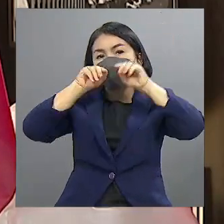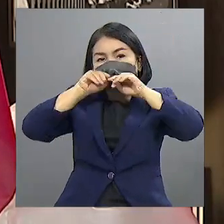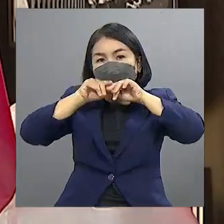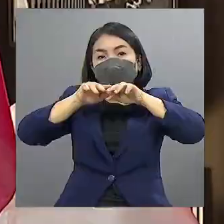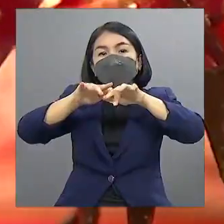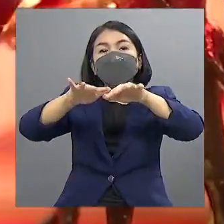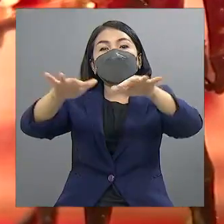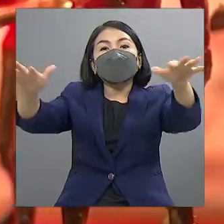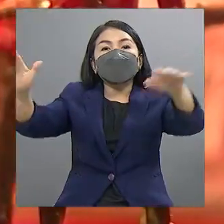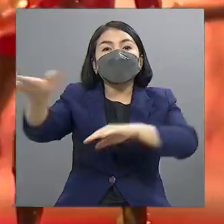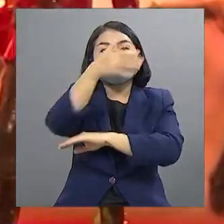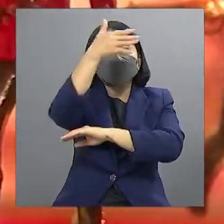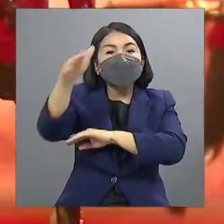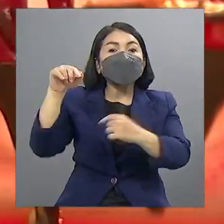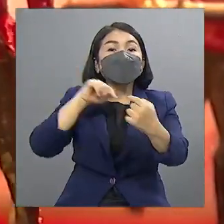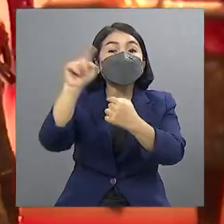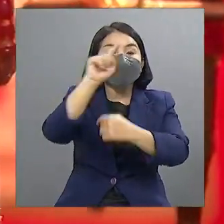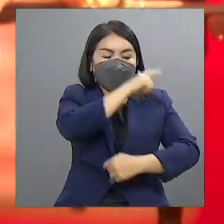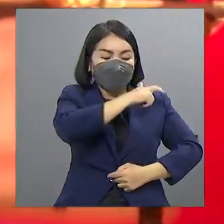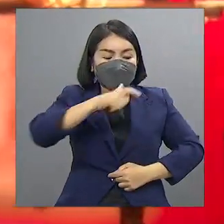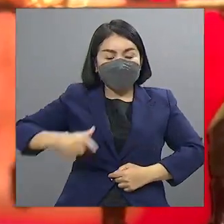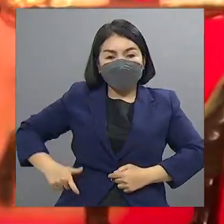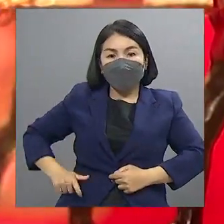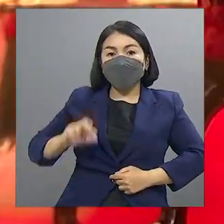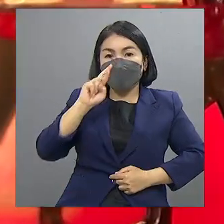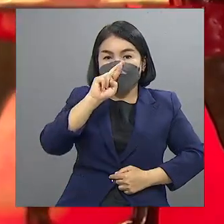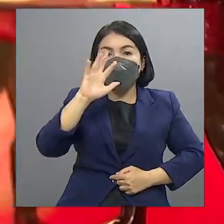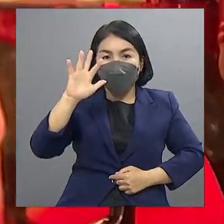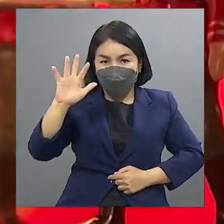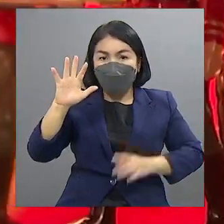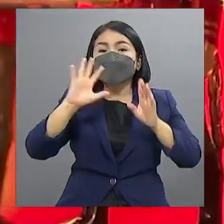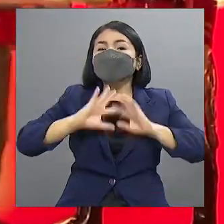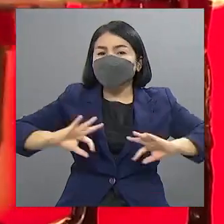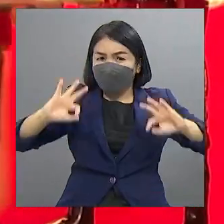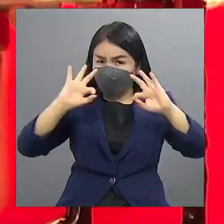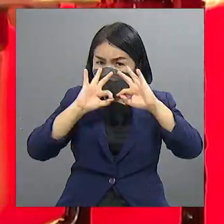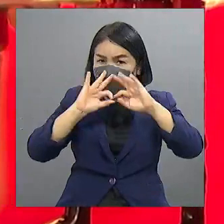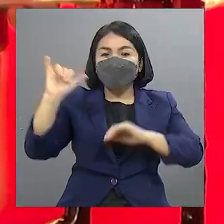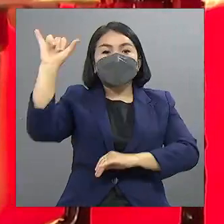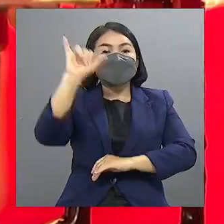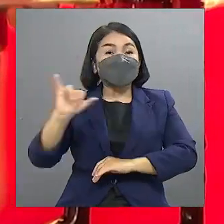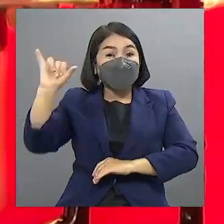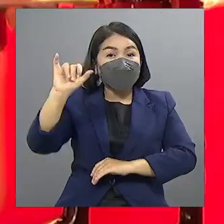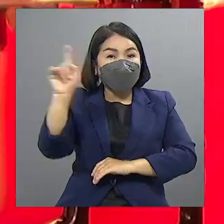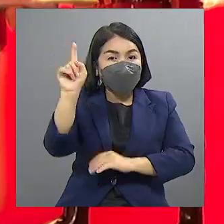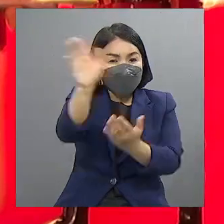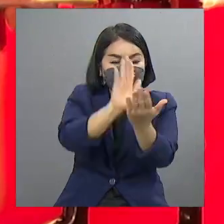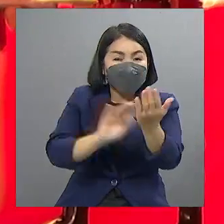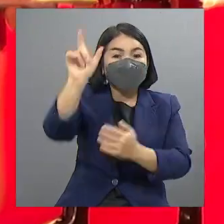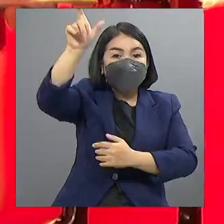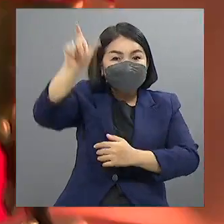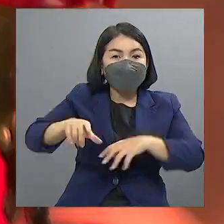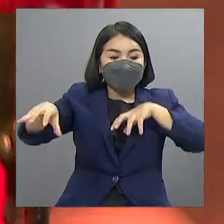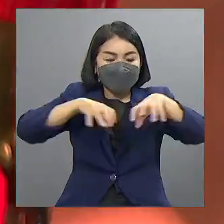มัยรัชกาลที่5ครับและหนึ่งในสิ่งสำคัญที่ทางยุโรปนะครับโดยเฉพาะชาติฝรั่งเศสเนี่ยได้จัดทำขึ้นมาก็คือเป็นตุ๊กต